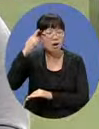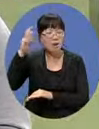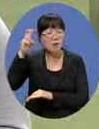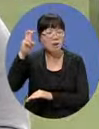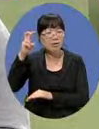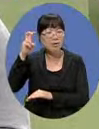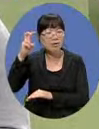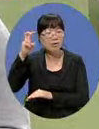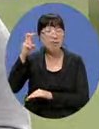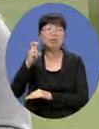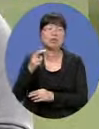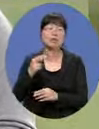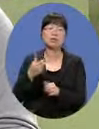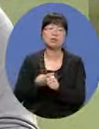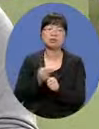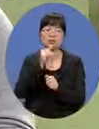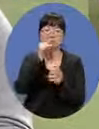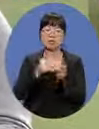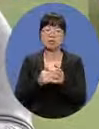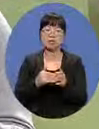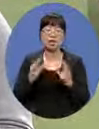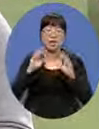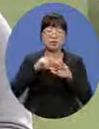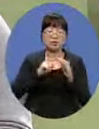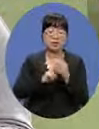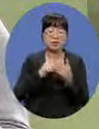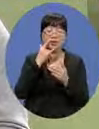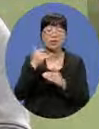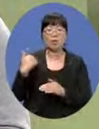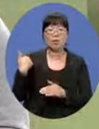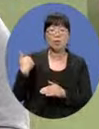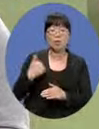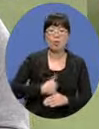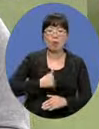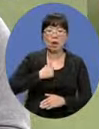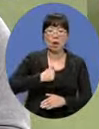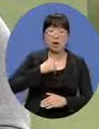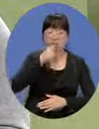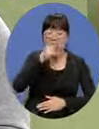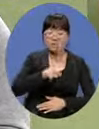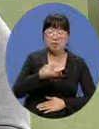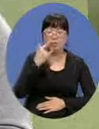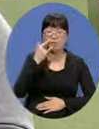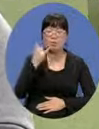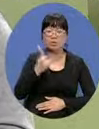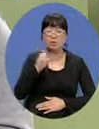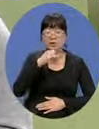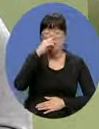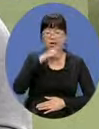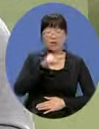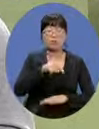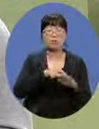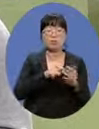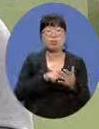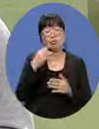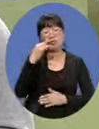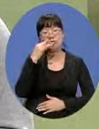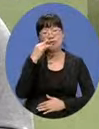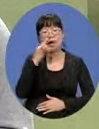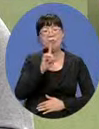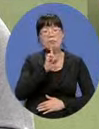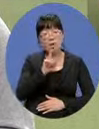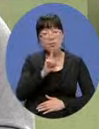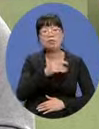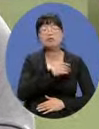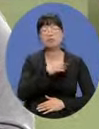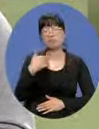이런 생각을 할 수가 있어요. 그래서 이 아이 마음을 부모가 모르고 얘가 화를 냈으면은 부모님이 그냥 너 마음이 궁금하다고 얘기하시면